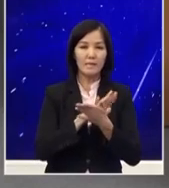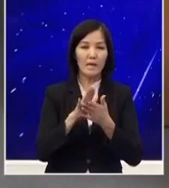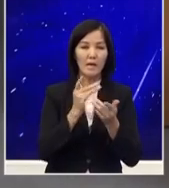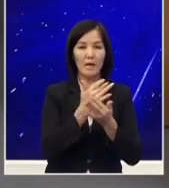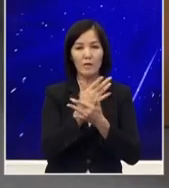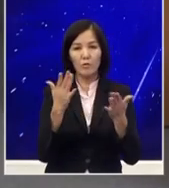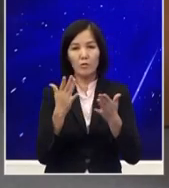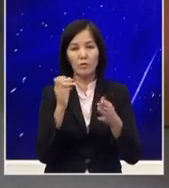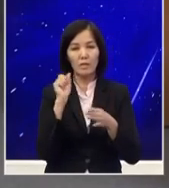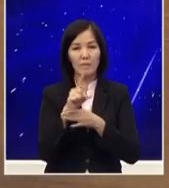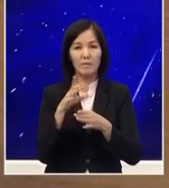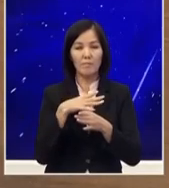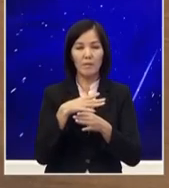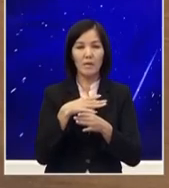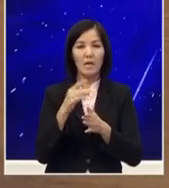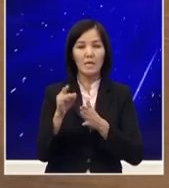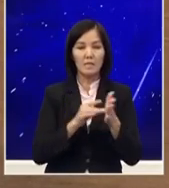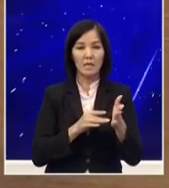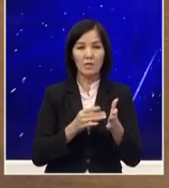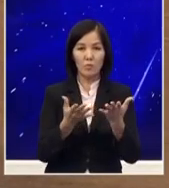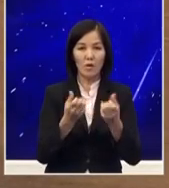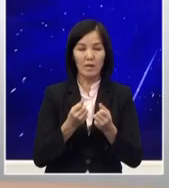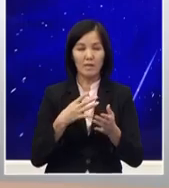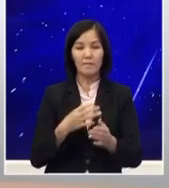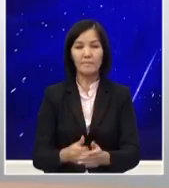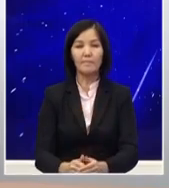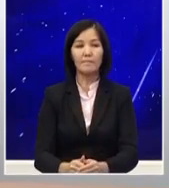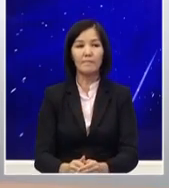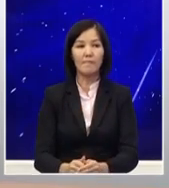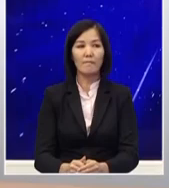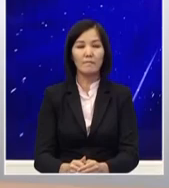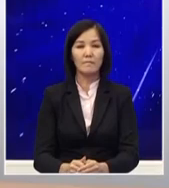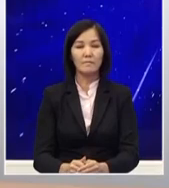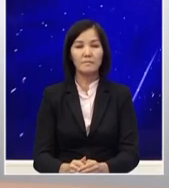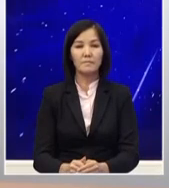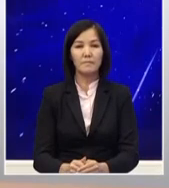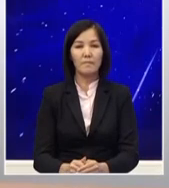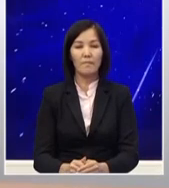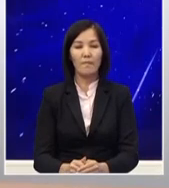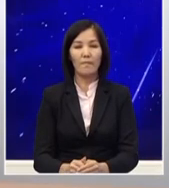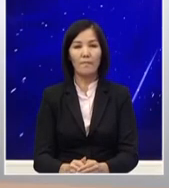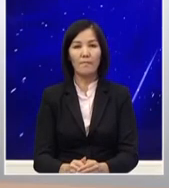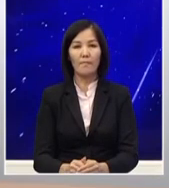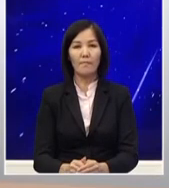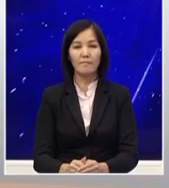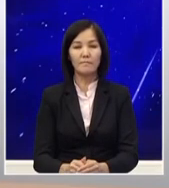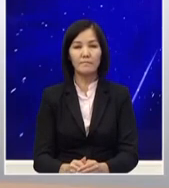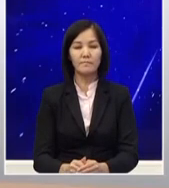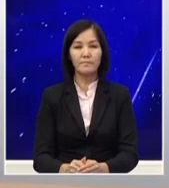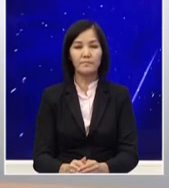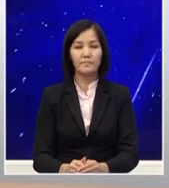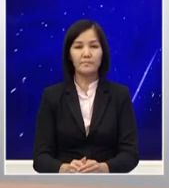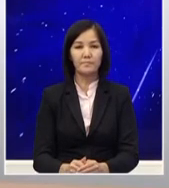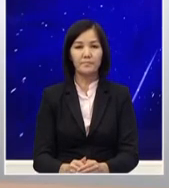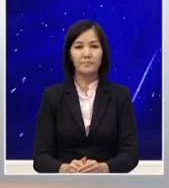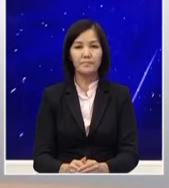Владимир қажетіне уақытылы қол жеткізетініне дән риза. Если раньше за каждым видом услуги приходилось